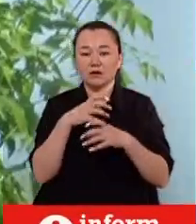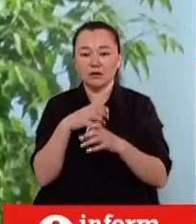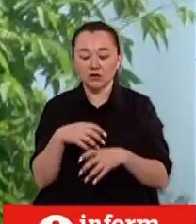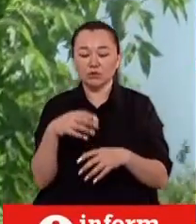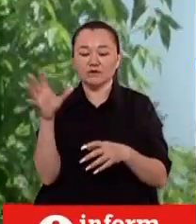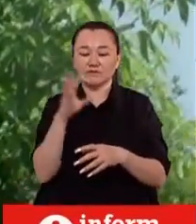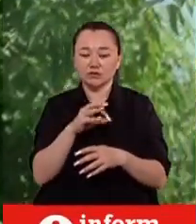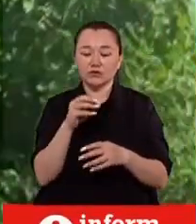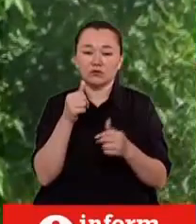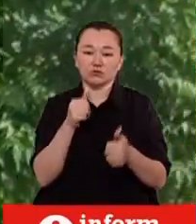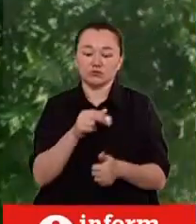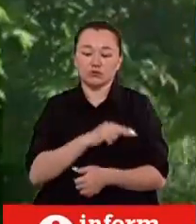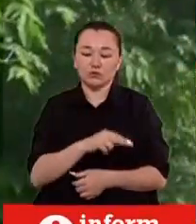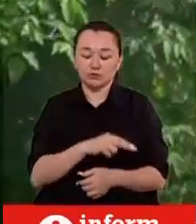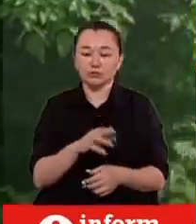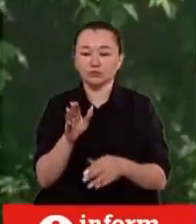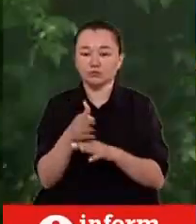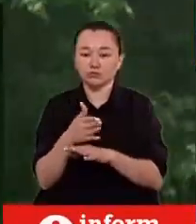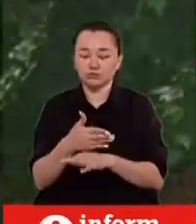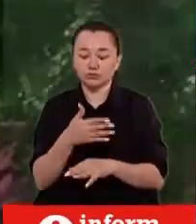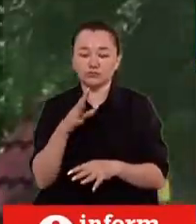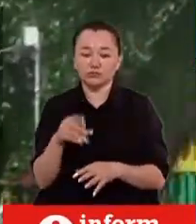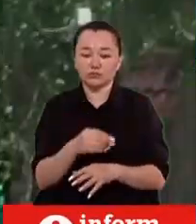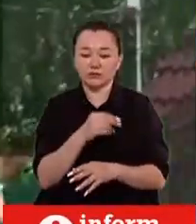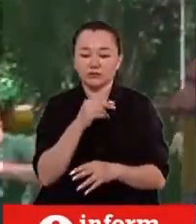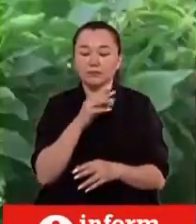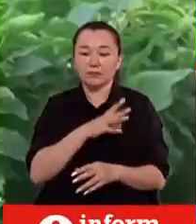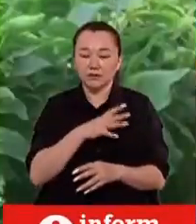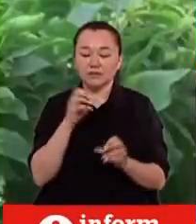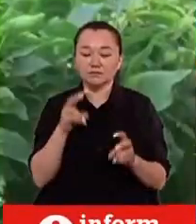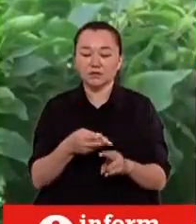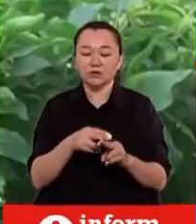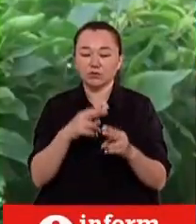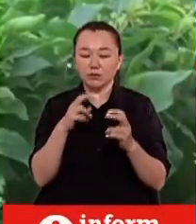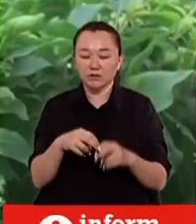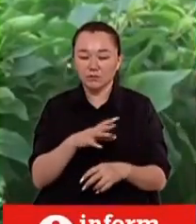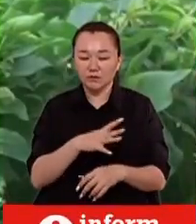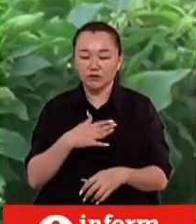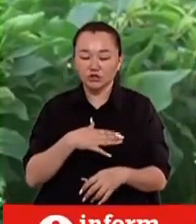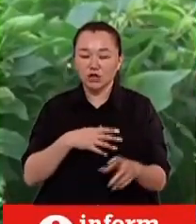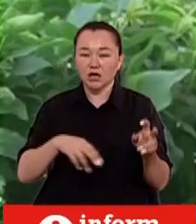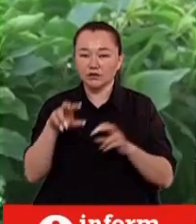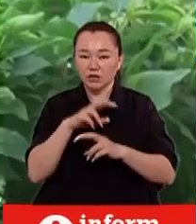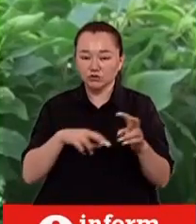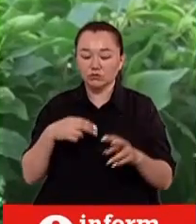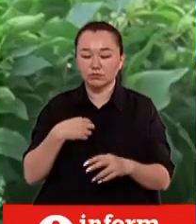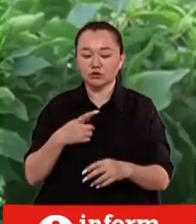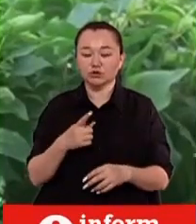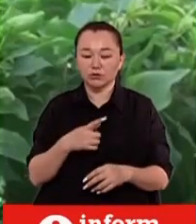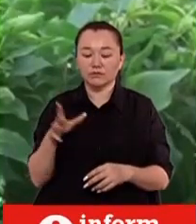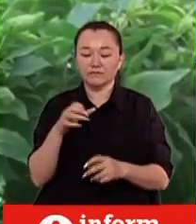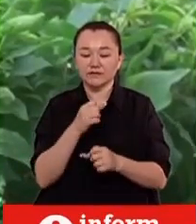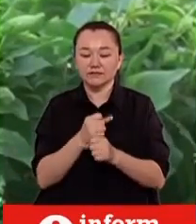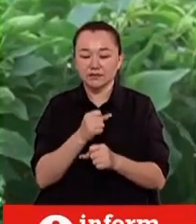Все неисправности были устранены. Сейчас мы ждем экспертов, которые проверяли наш аттракцион. Они